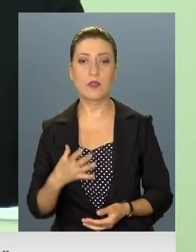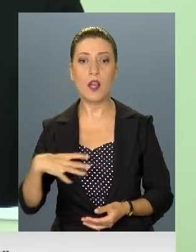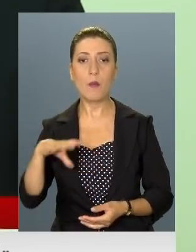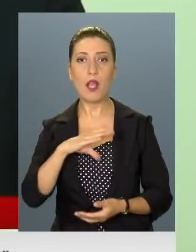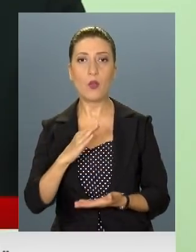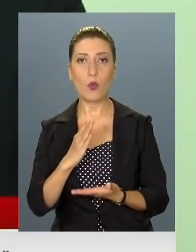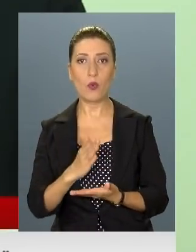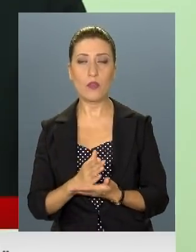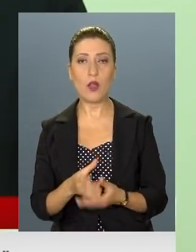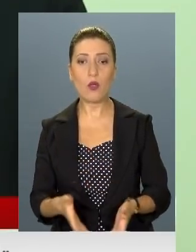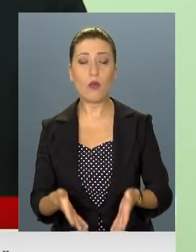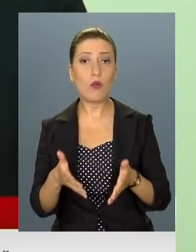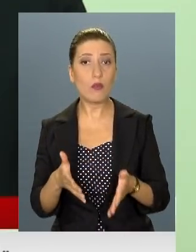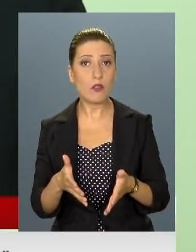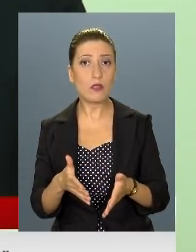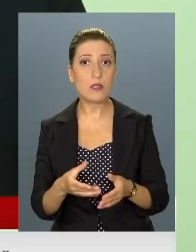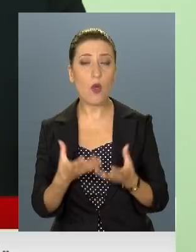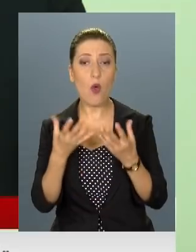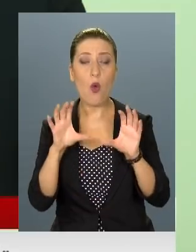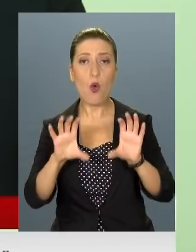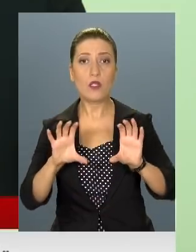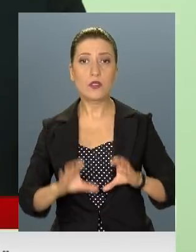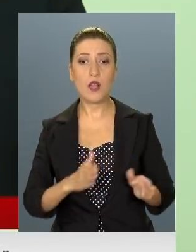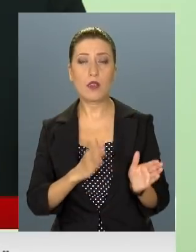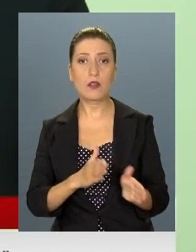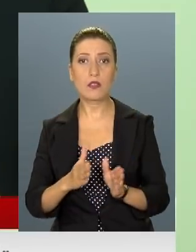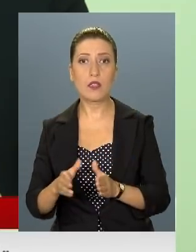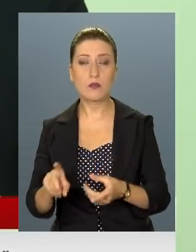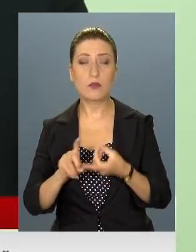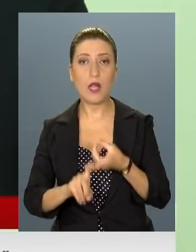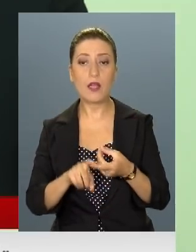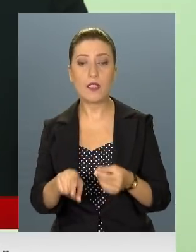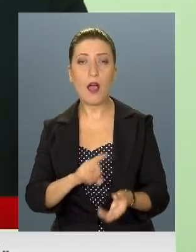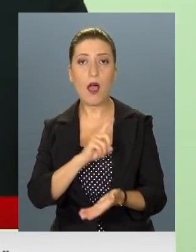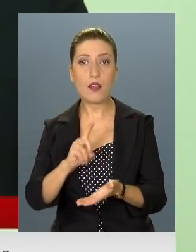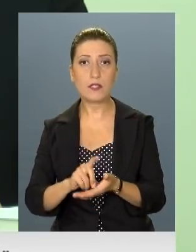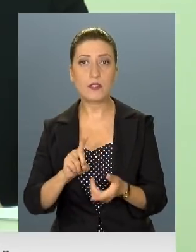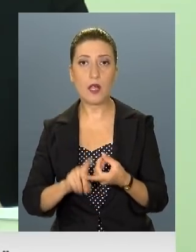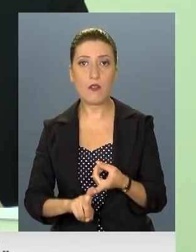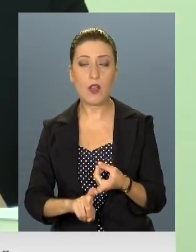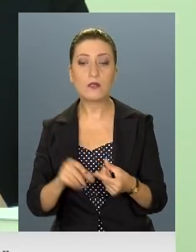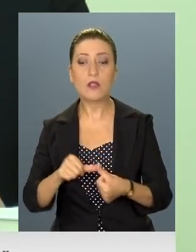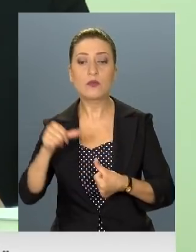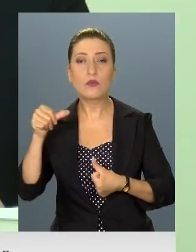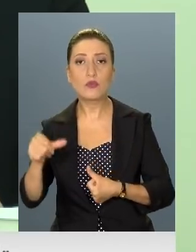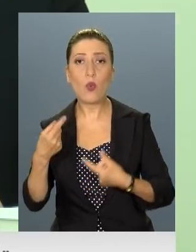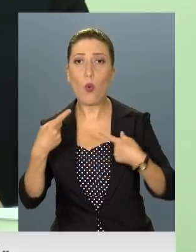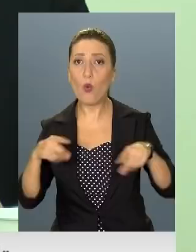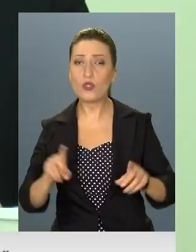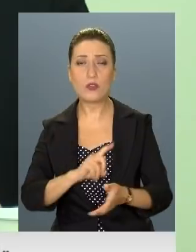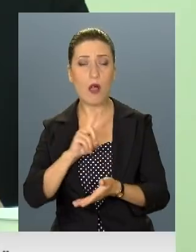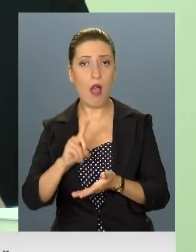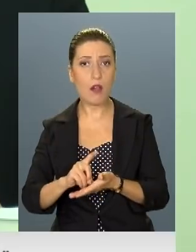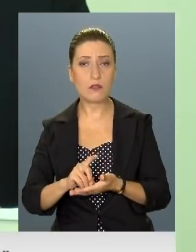ունենք կոնկրետ օրենսդրական կարգավորումներ այս հարցի հետ կապված եւ այդ կարգավորումներից դուրս որևէ հարց մենք այս պահին